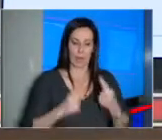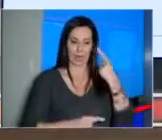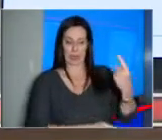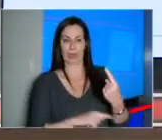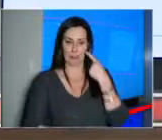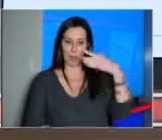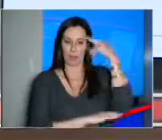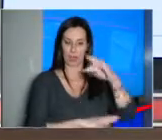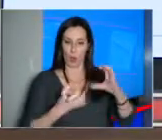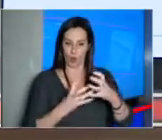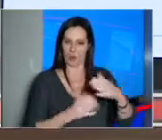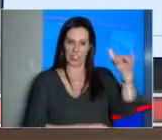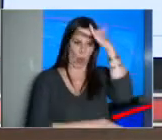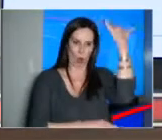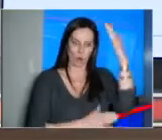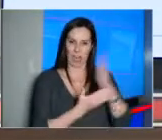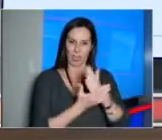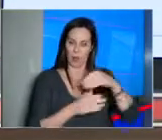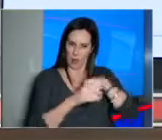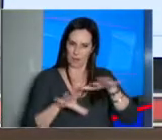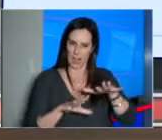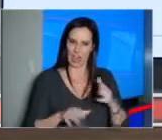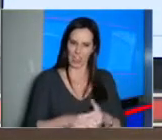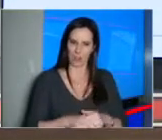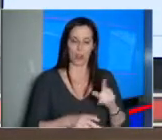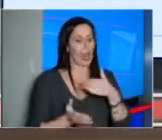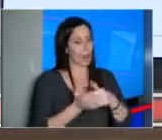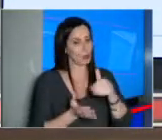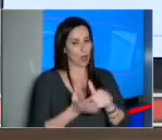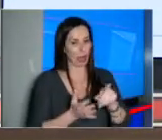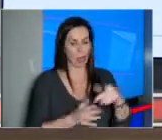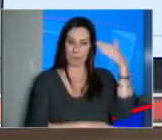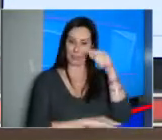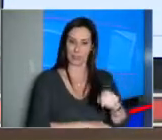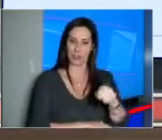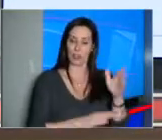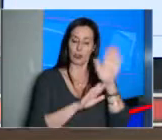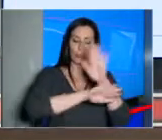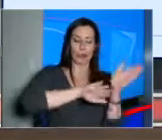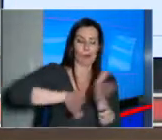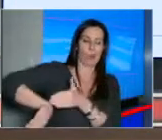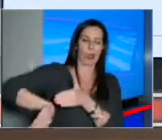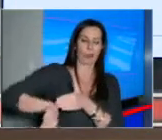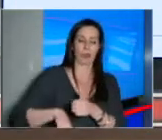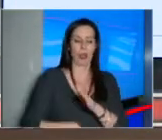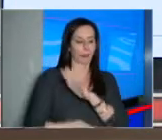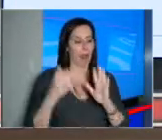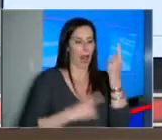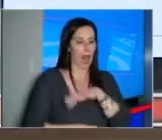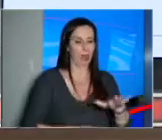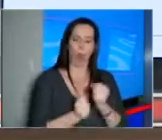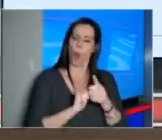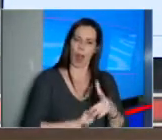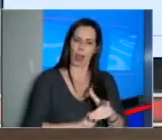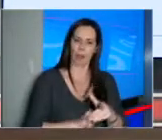כמדינה שבה גופים קיצוניים יקבעו את הרכב הקואליציה הבאה, להמשיך ולחשב למדינה שמסתירה מאזרחיה את גורל ילדיהם, או